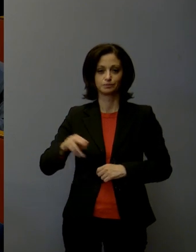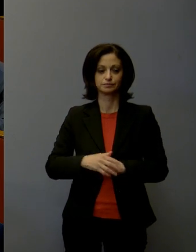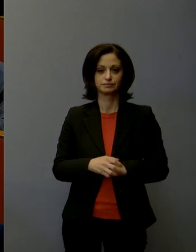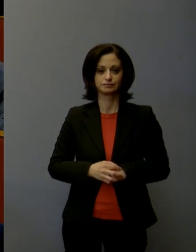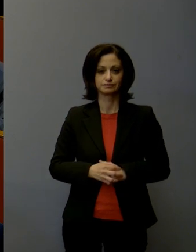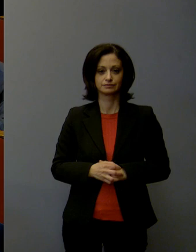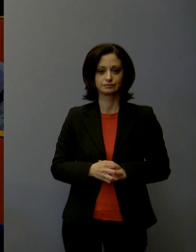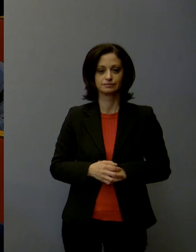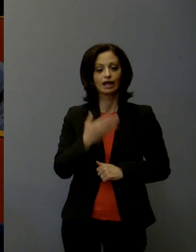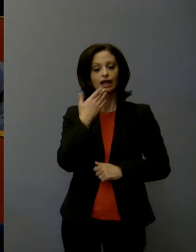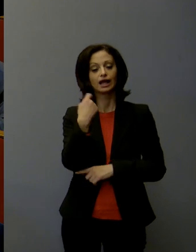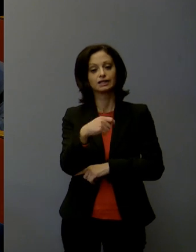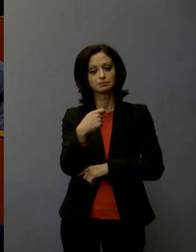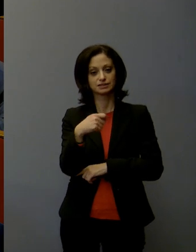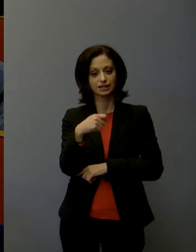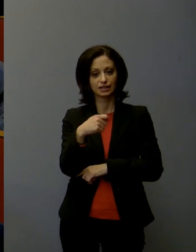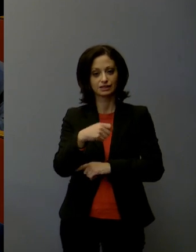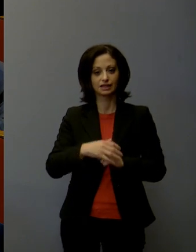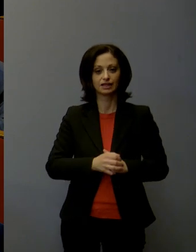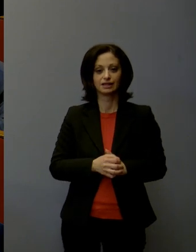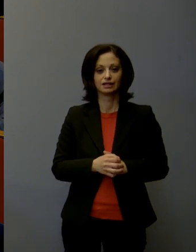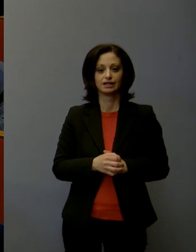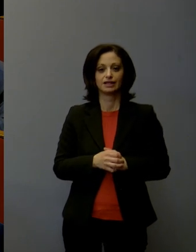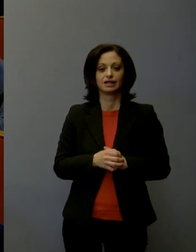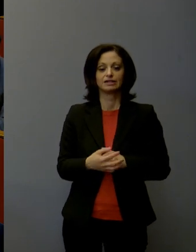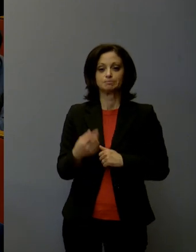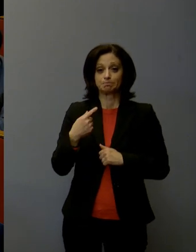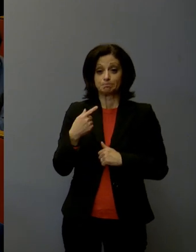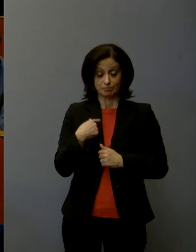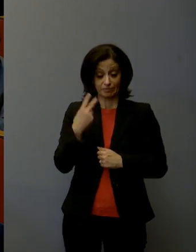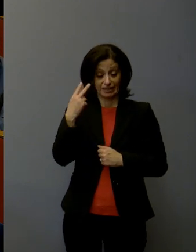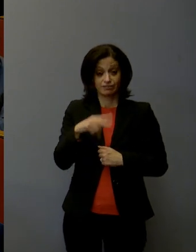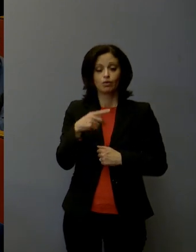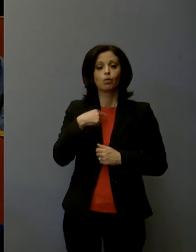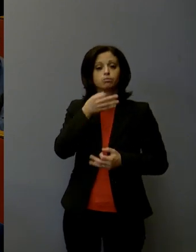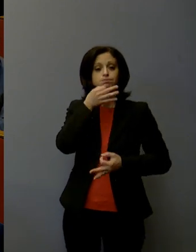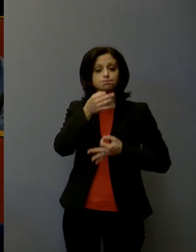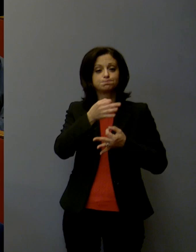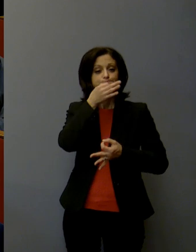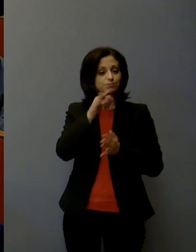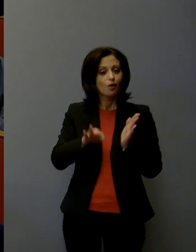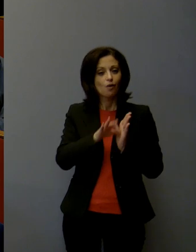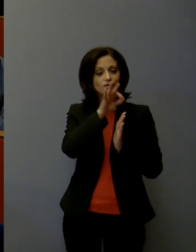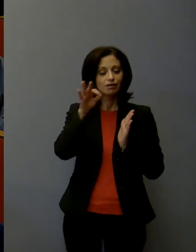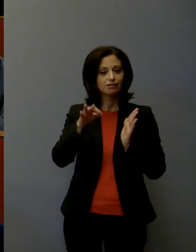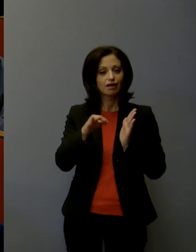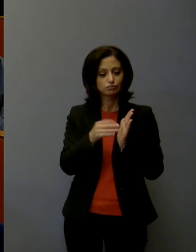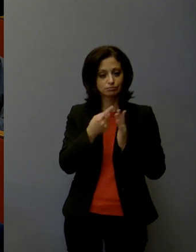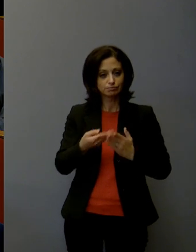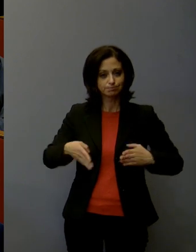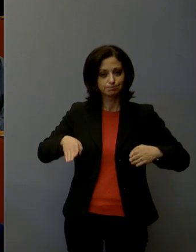Grazie Presidente Allora ero stavo concludendo in realtà l'ordine del giorno relativo